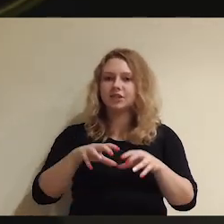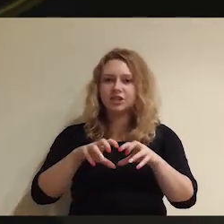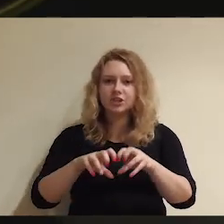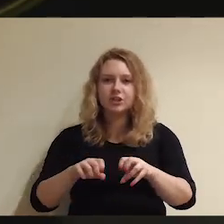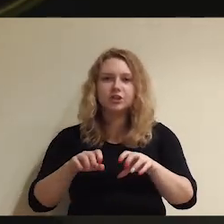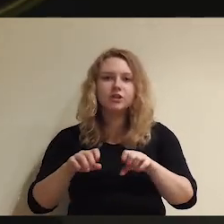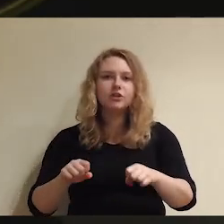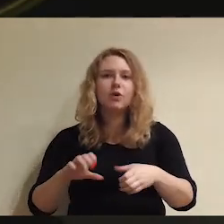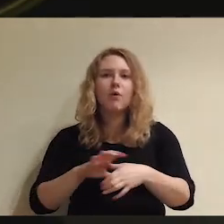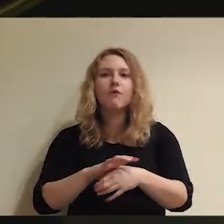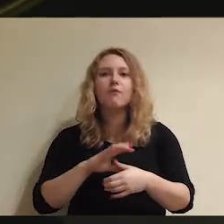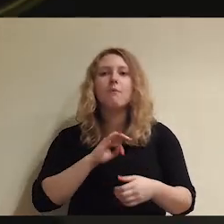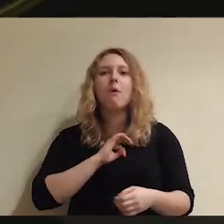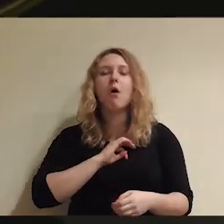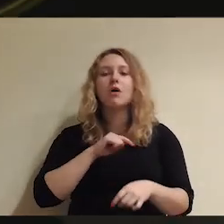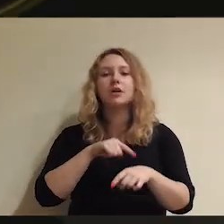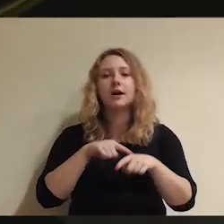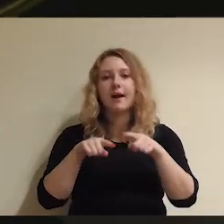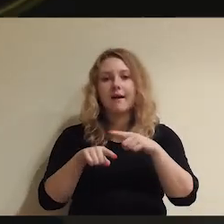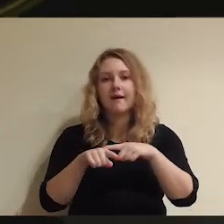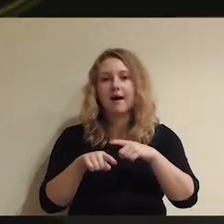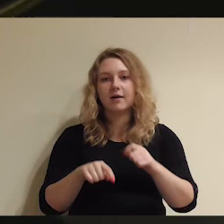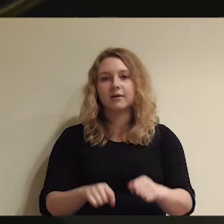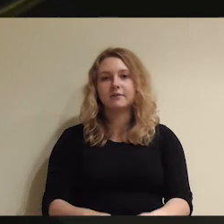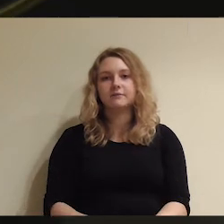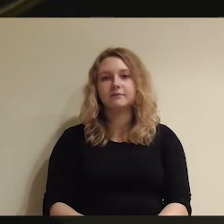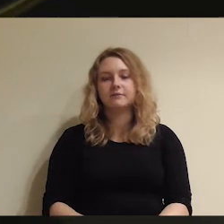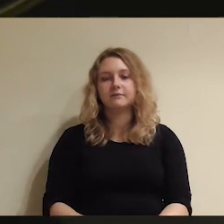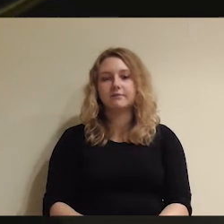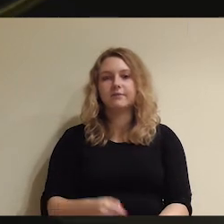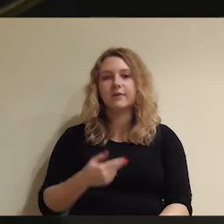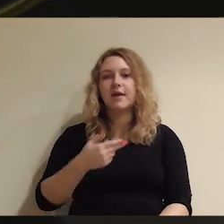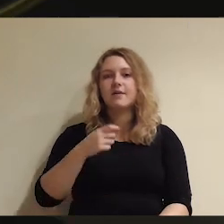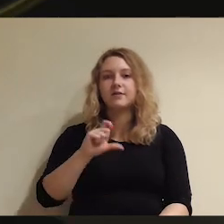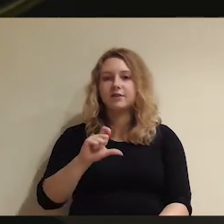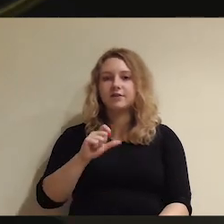a Ty jesteś gliną w moich rękach.